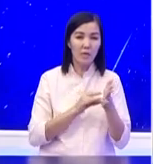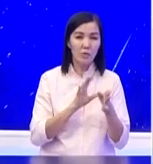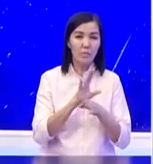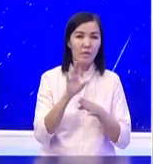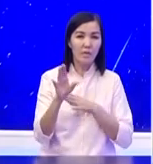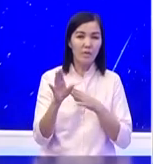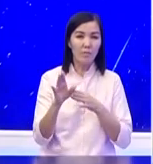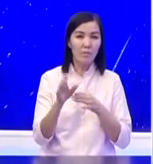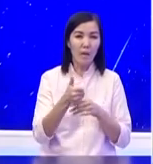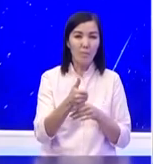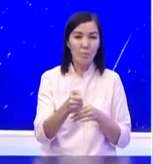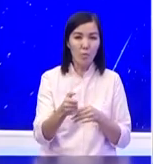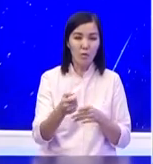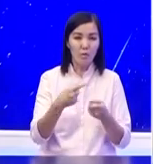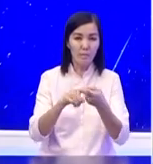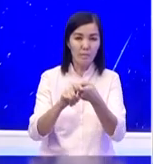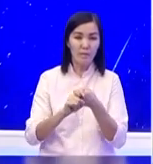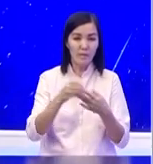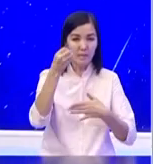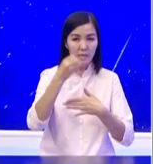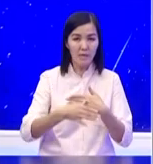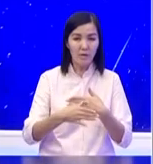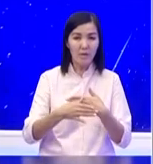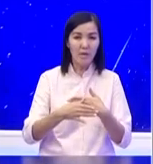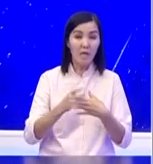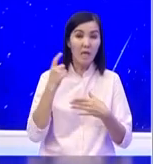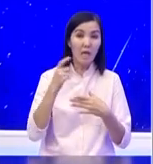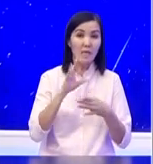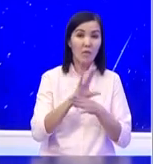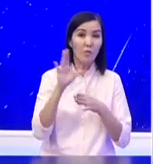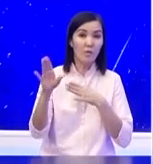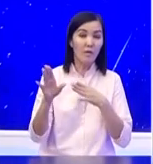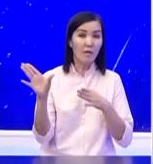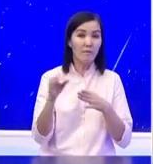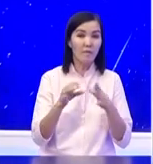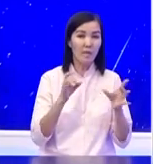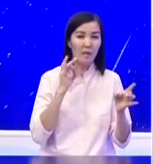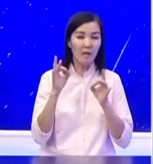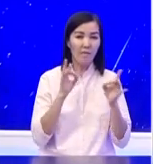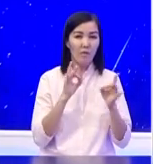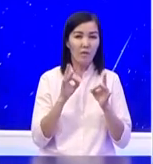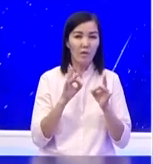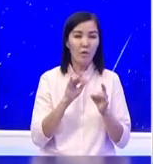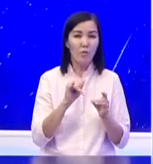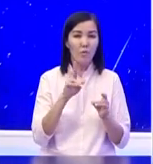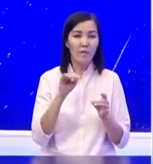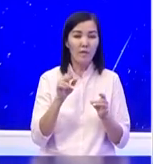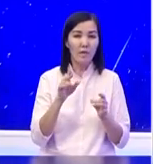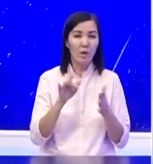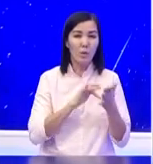нам на пульт, выведенный, который централизован, и передаем сразу клиенту. Все тревоги передаются в УВД города